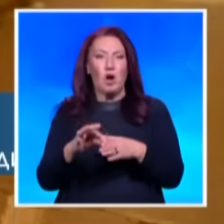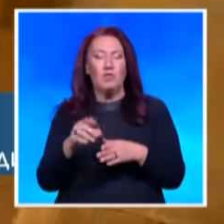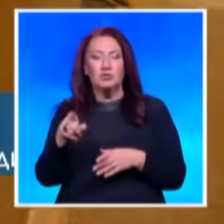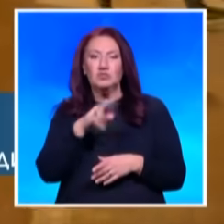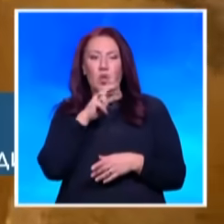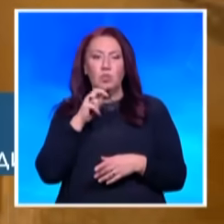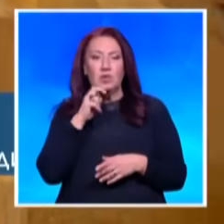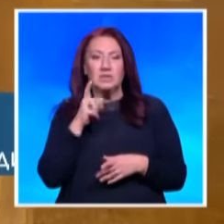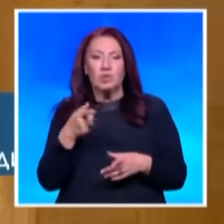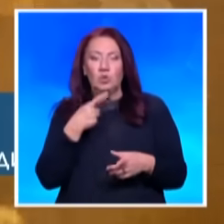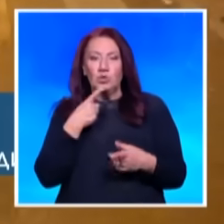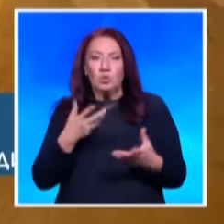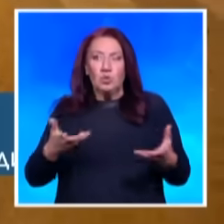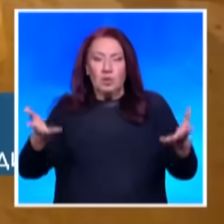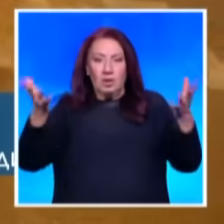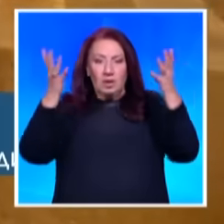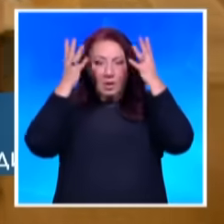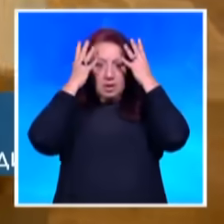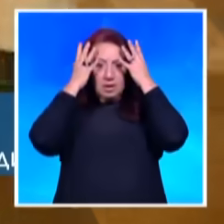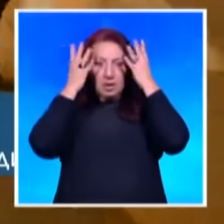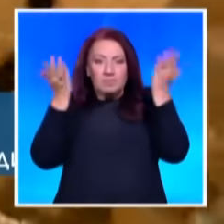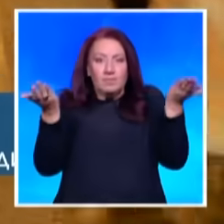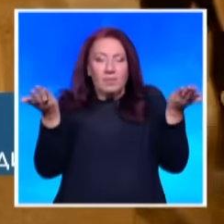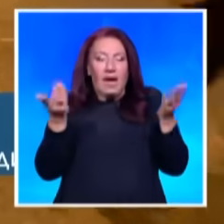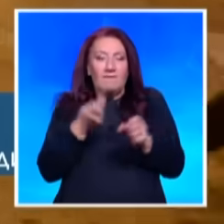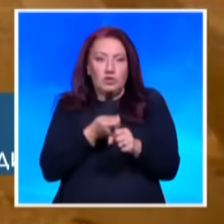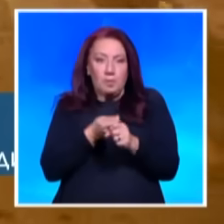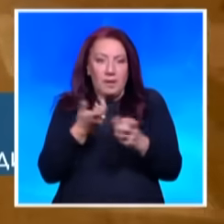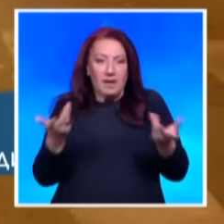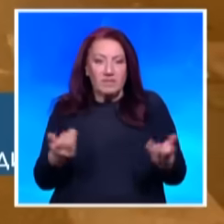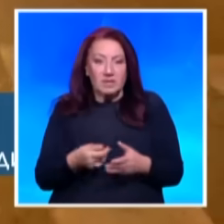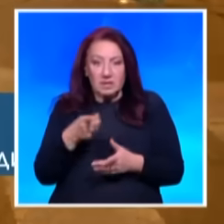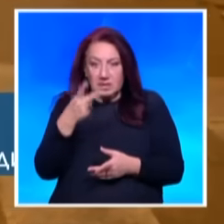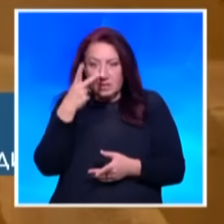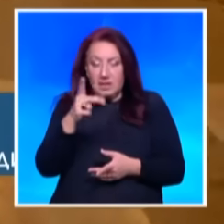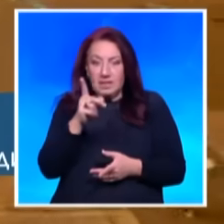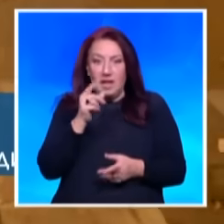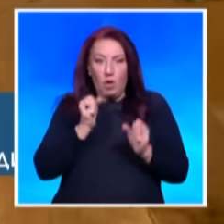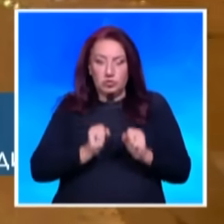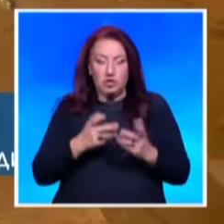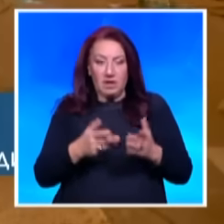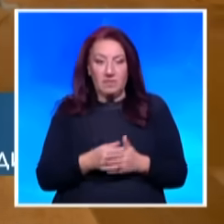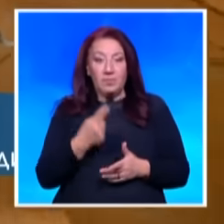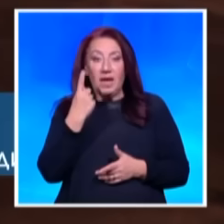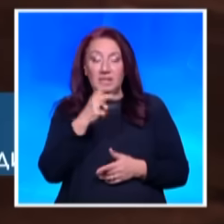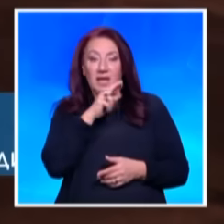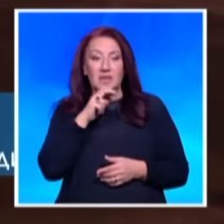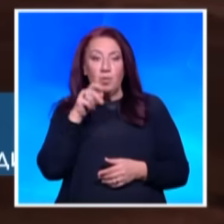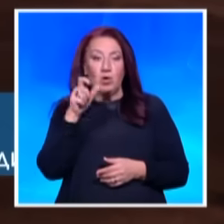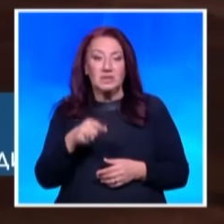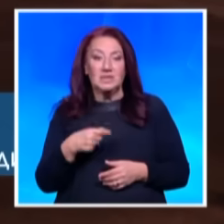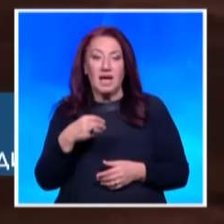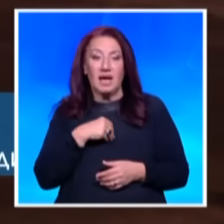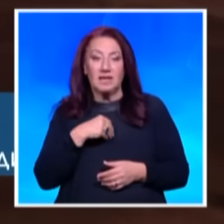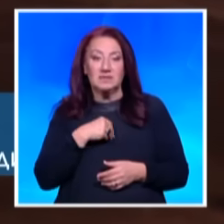които просто повтяха и се бяха хванали за главата от това, което се случва. Дори един от полицаите успях да чуя да казва,